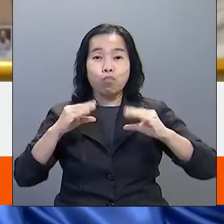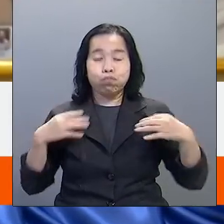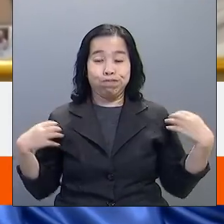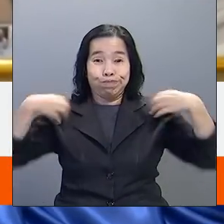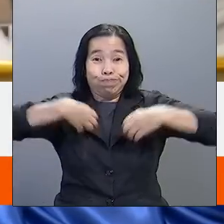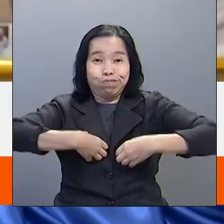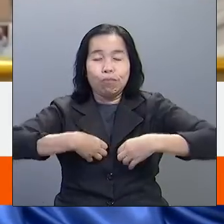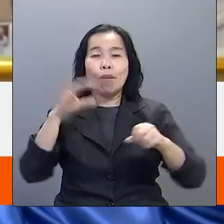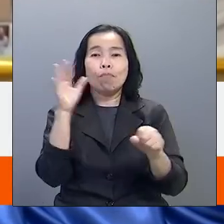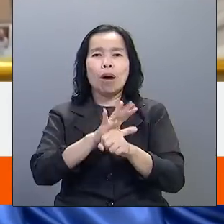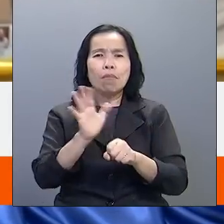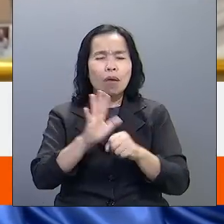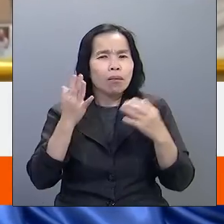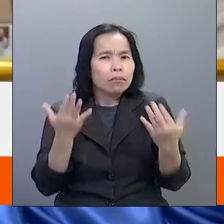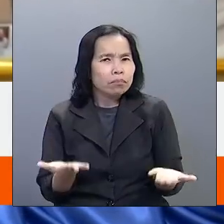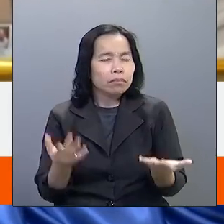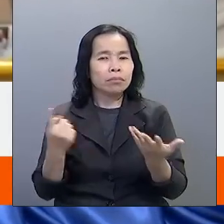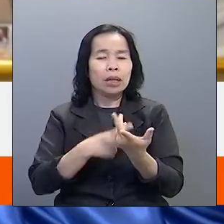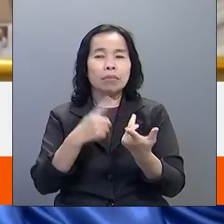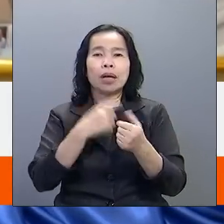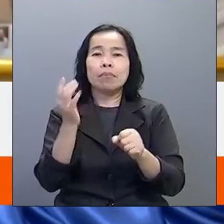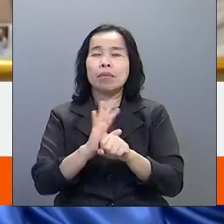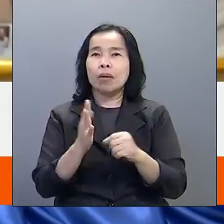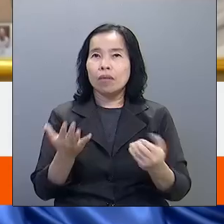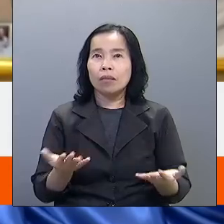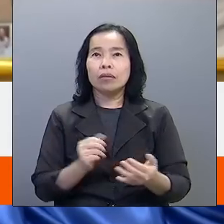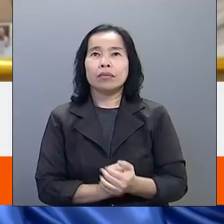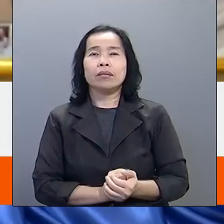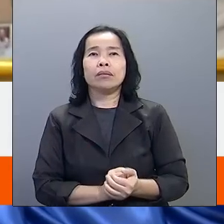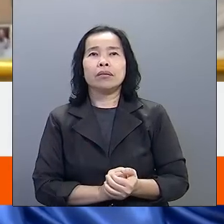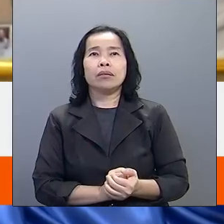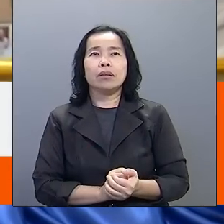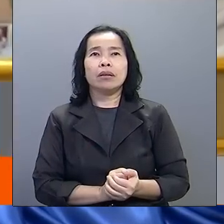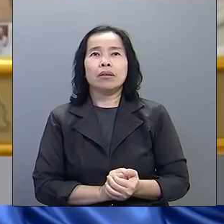บเพื่อไปทำภารกิจที่หาดไซรีเนี่ยจะต้องถูก